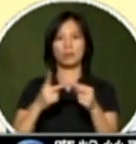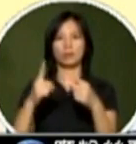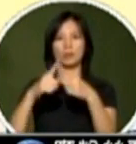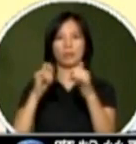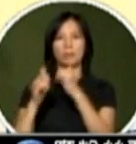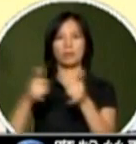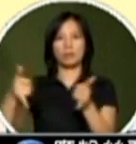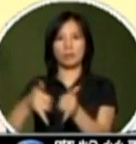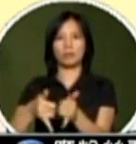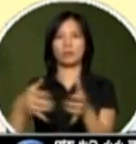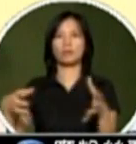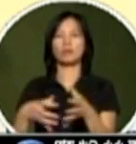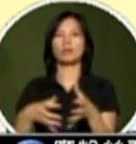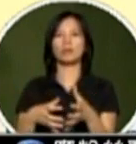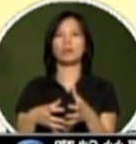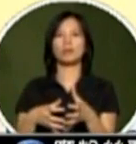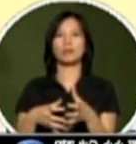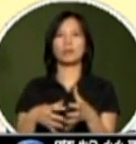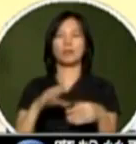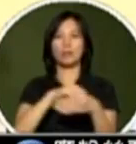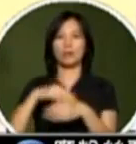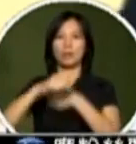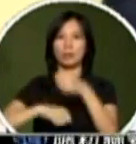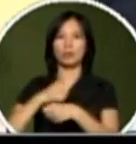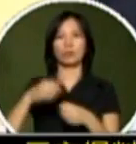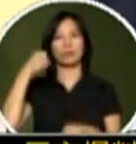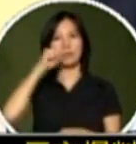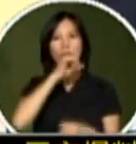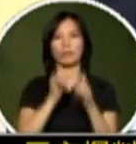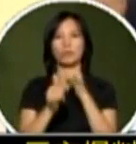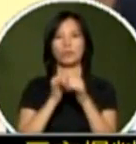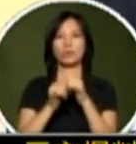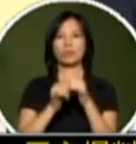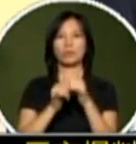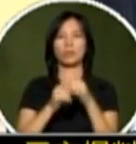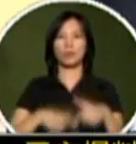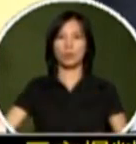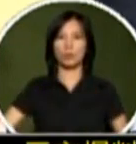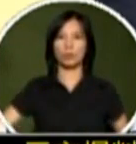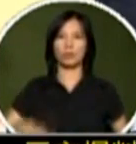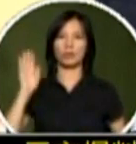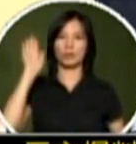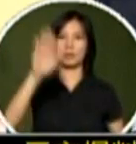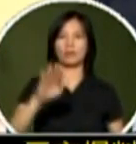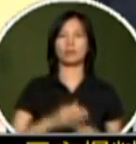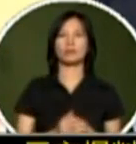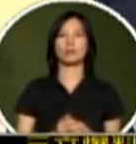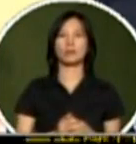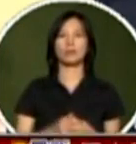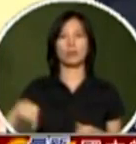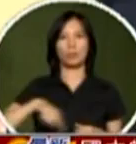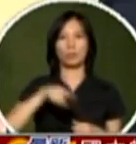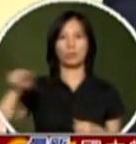民站在一起，带动整个台湾社会勇往直前，我们大